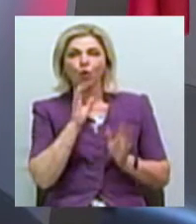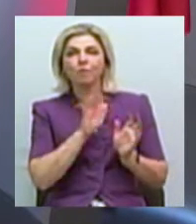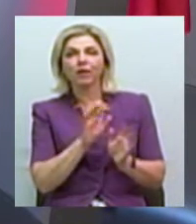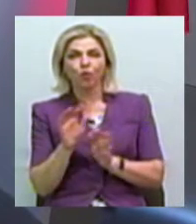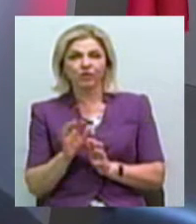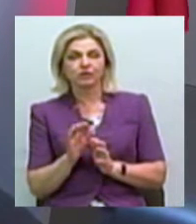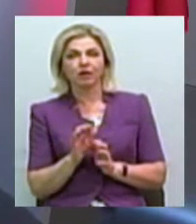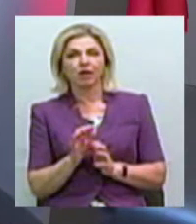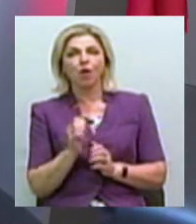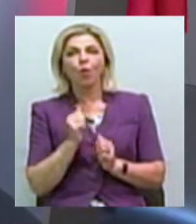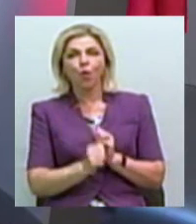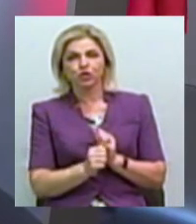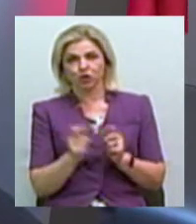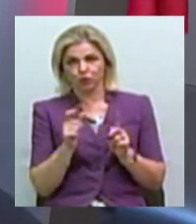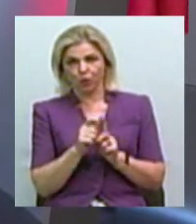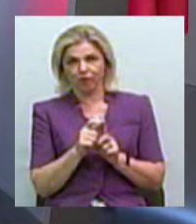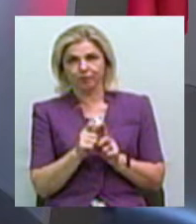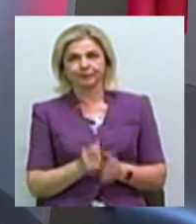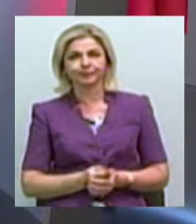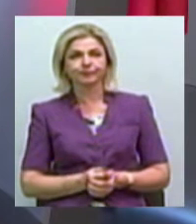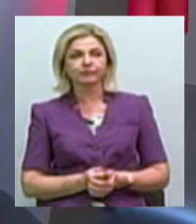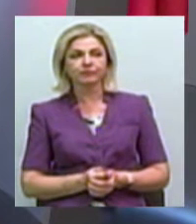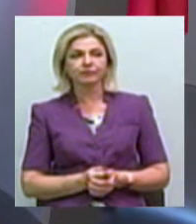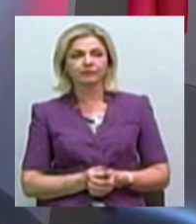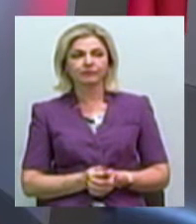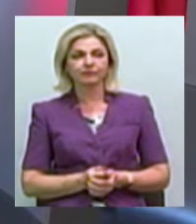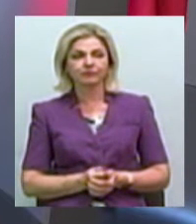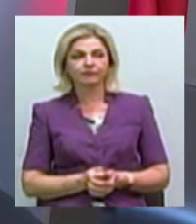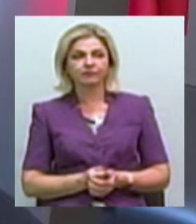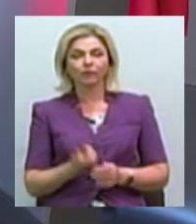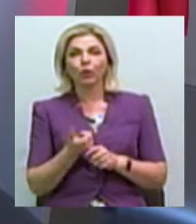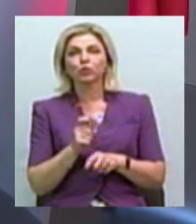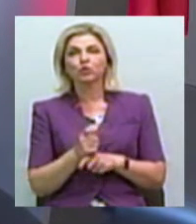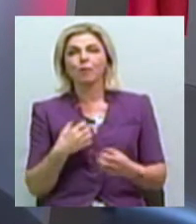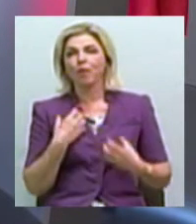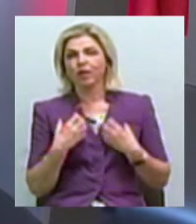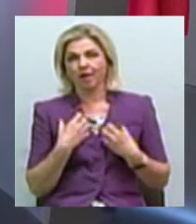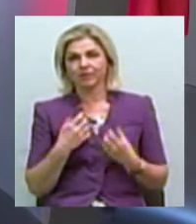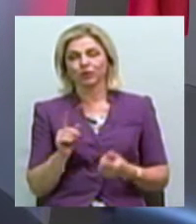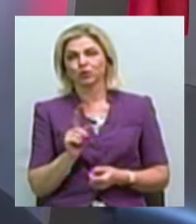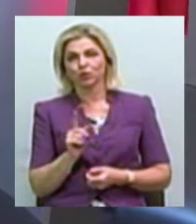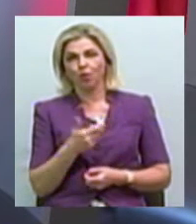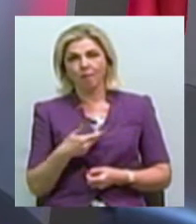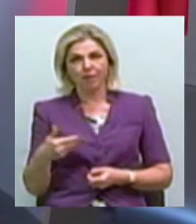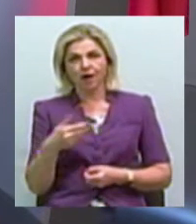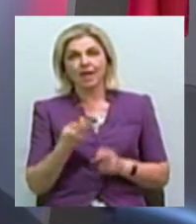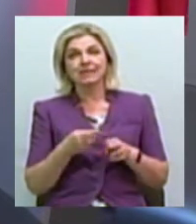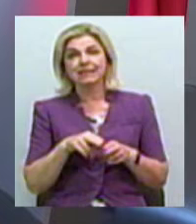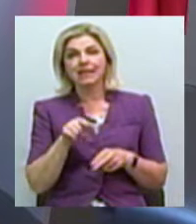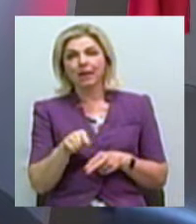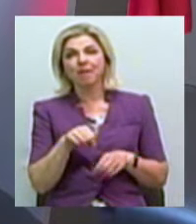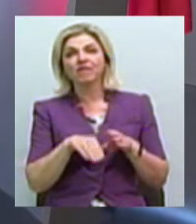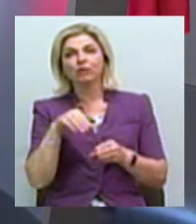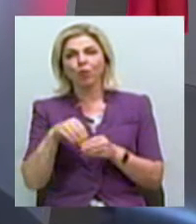ну, буквально кожним словом. І дуже боявся, щоб ми цим відбором не